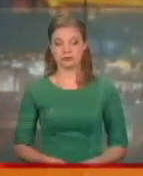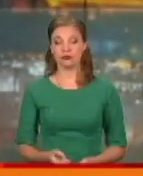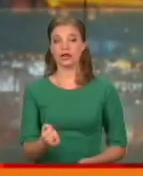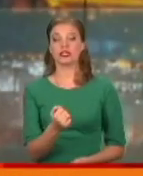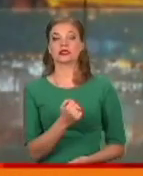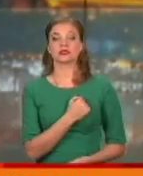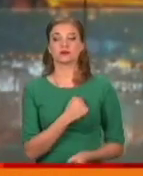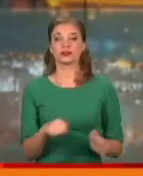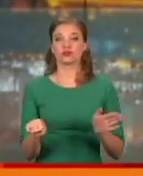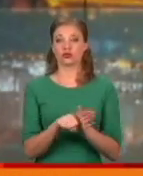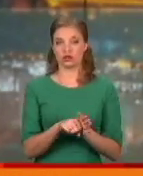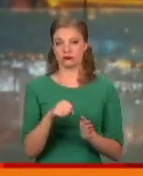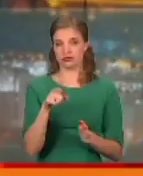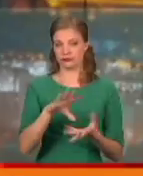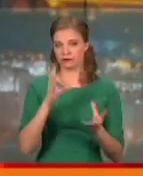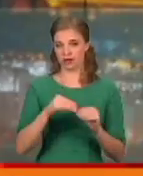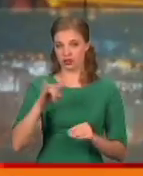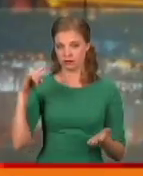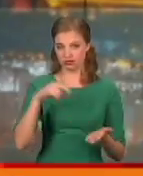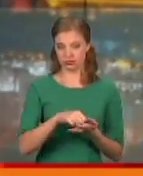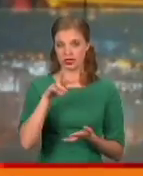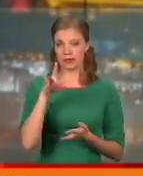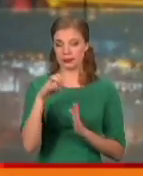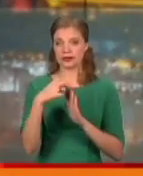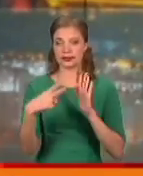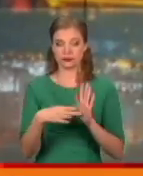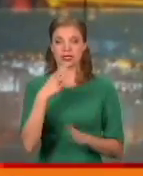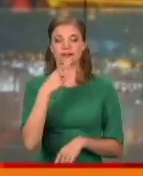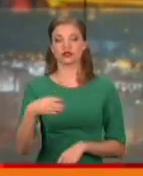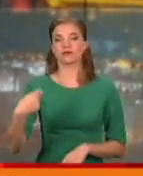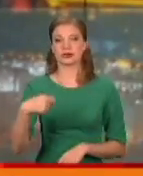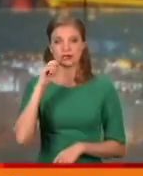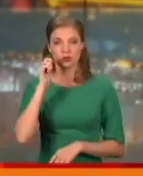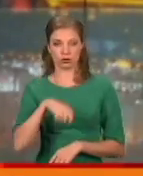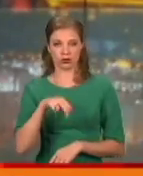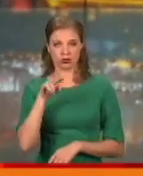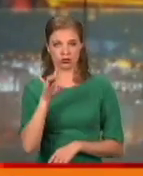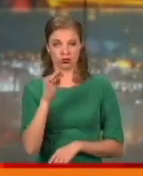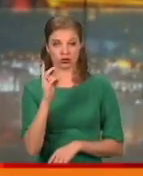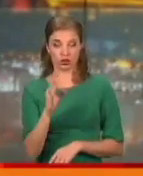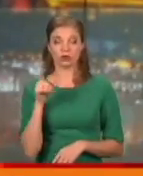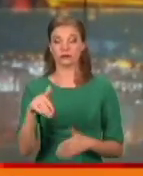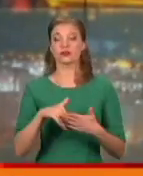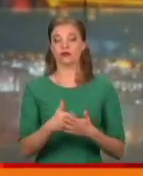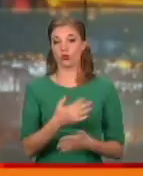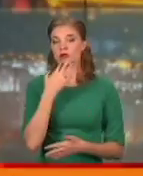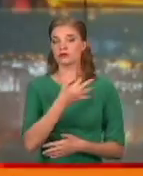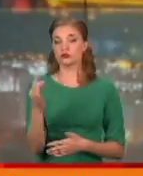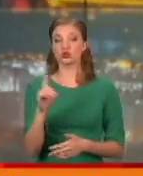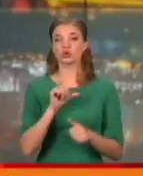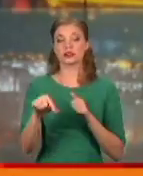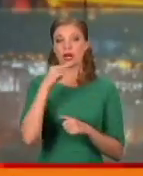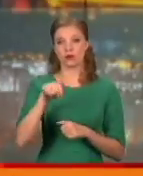Співчуття родинам загиблих внаслідок катастрофи Боїнга MH17 висловив президент України Петро Порошенко. Він вкотре наголосив, що